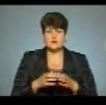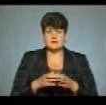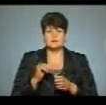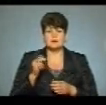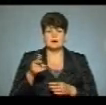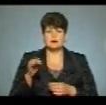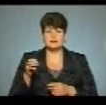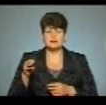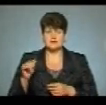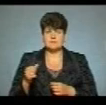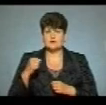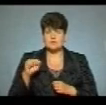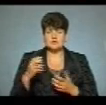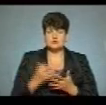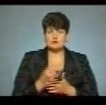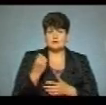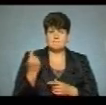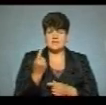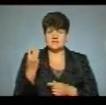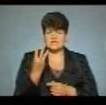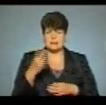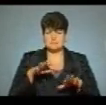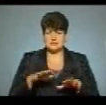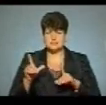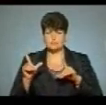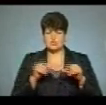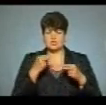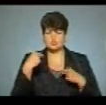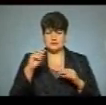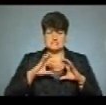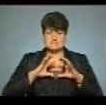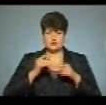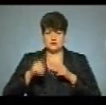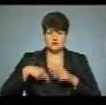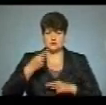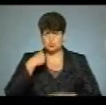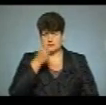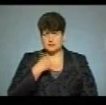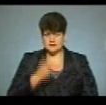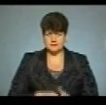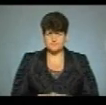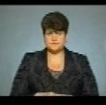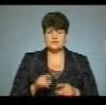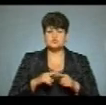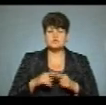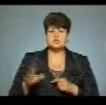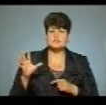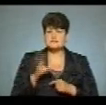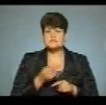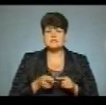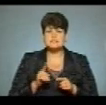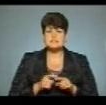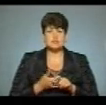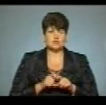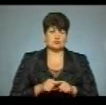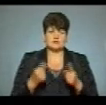Гатали, переможці, що здобули перші три місця на чемпіонаті, поїдуть на чемпіонат світу наступного року. Швидше за все,